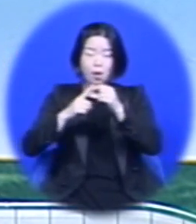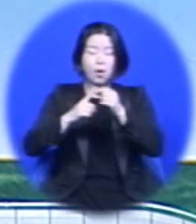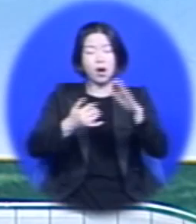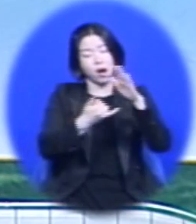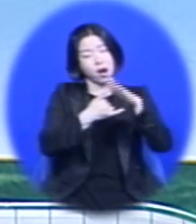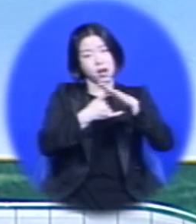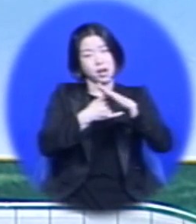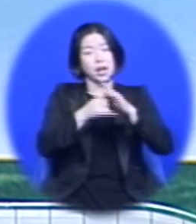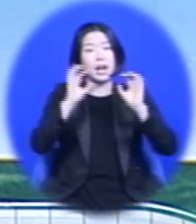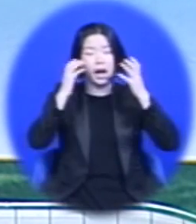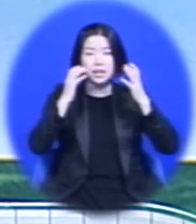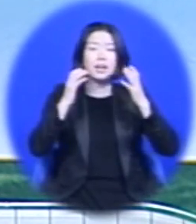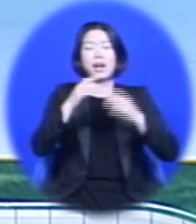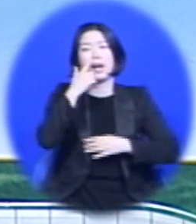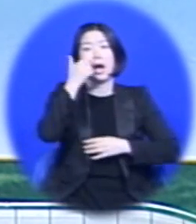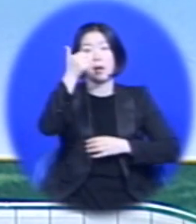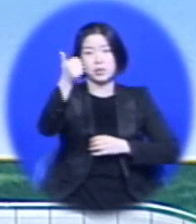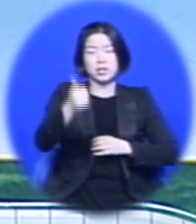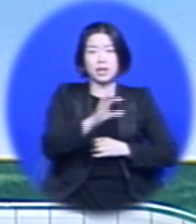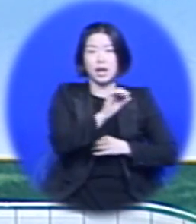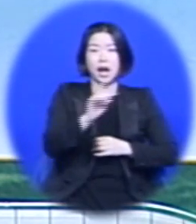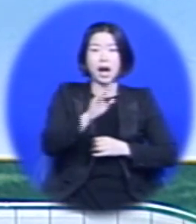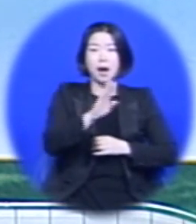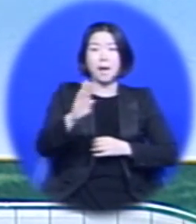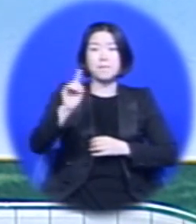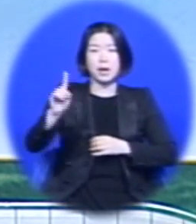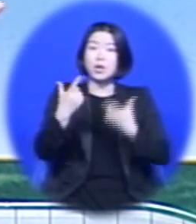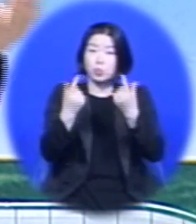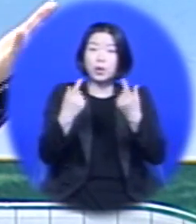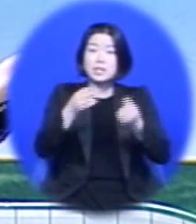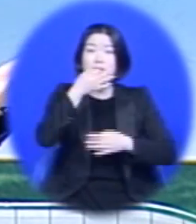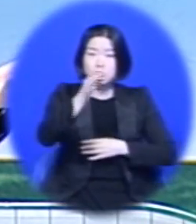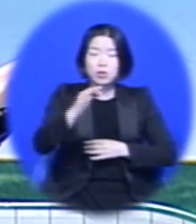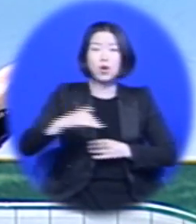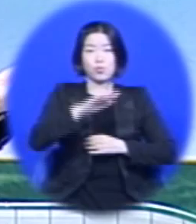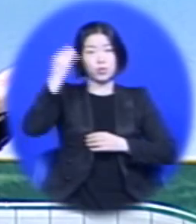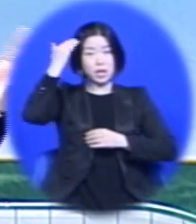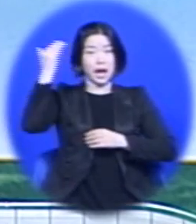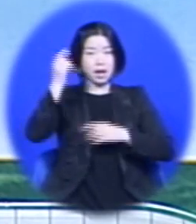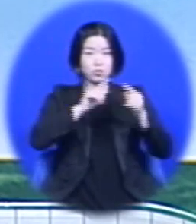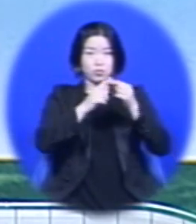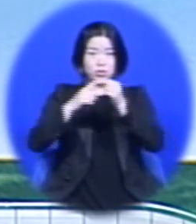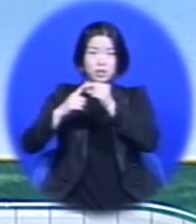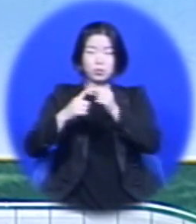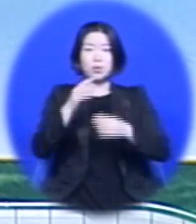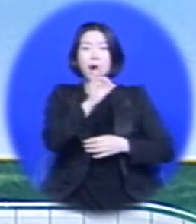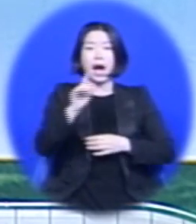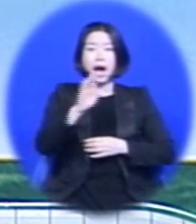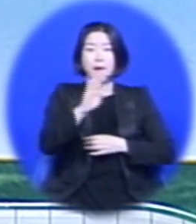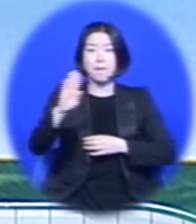어린아이가 아버지에게 아빠라고 부릅니다. 거기에도 우리도 아빠라고 부르죠. 그러니까 이 말은